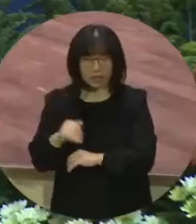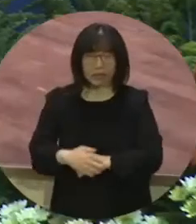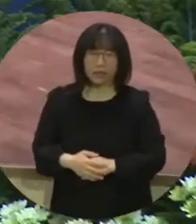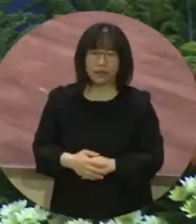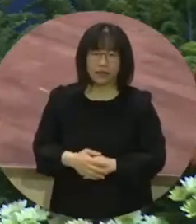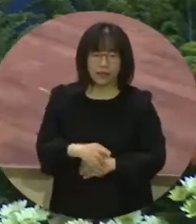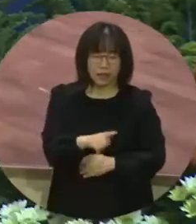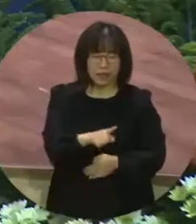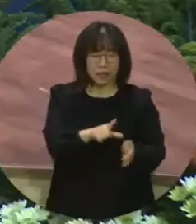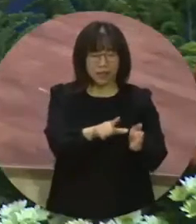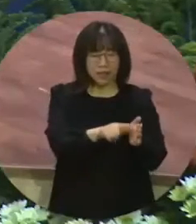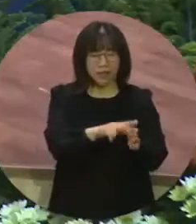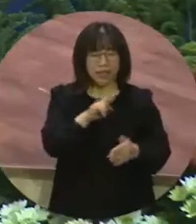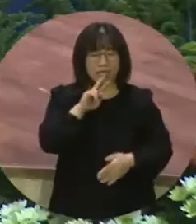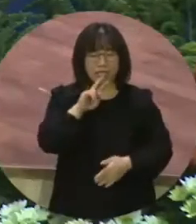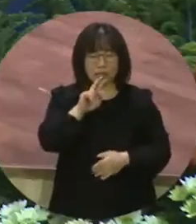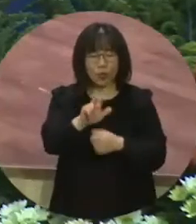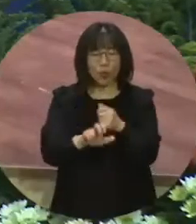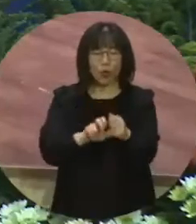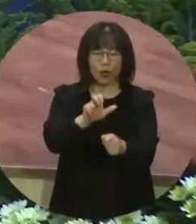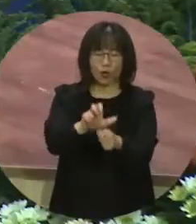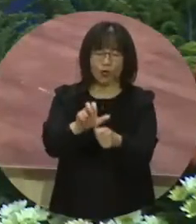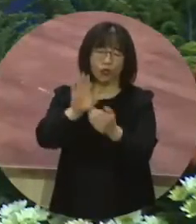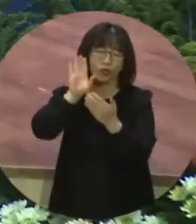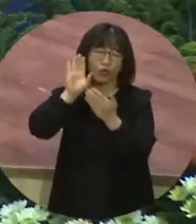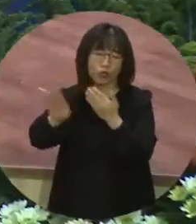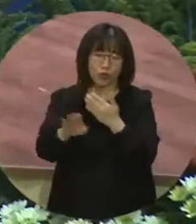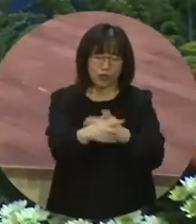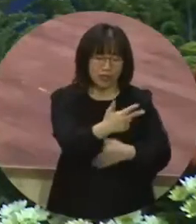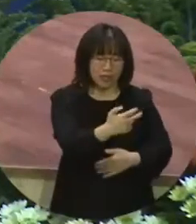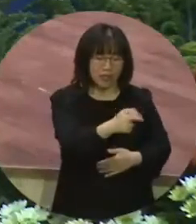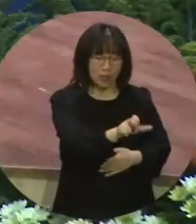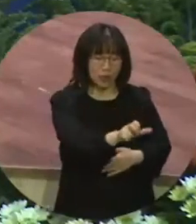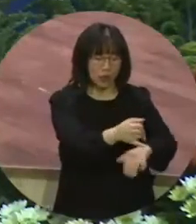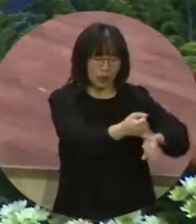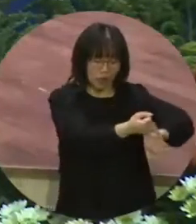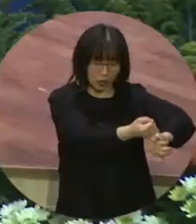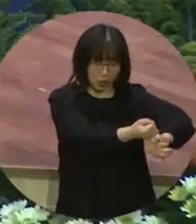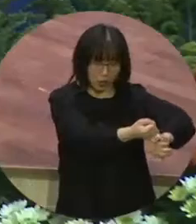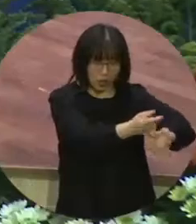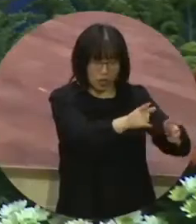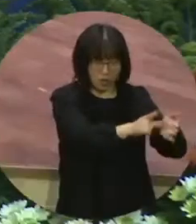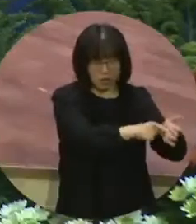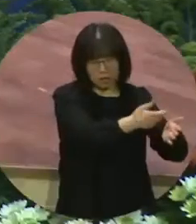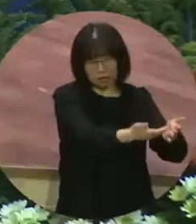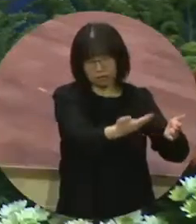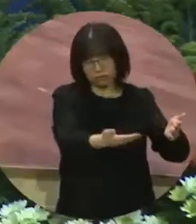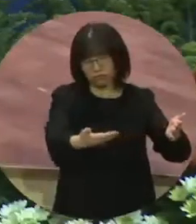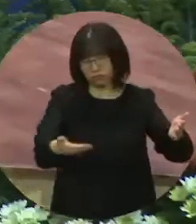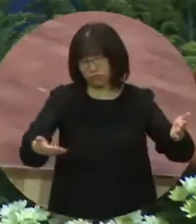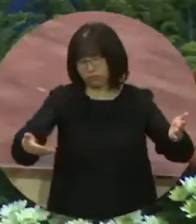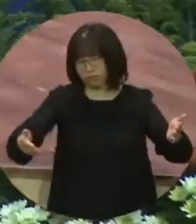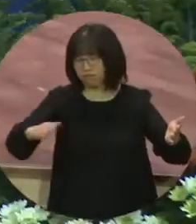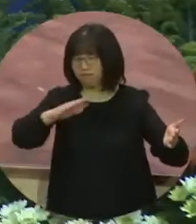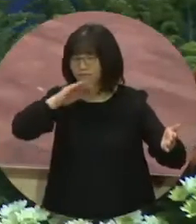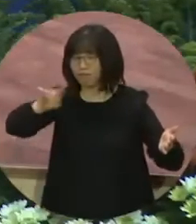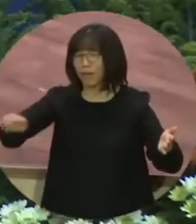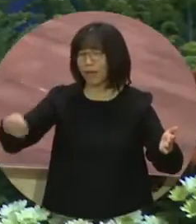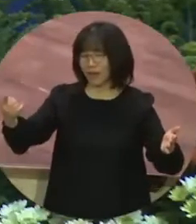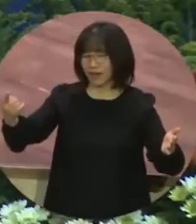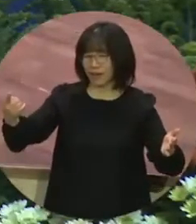본문은 그로부터 25년 흘렀어요. 75세 때 이 말씀하셨는데 25년을 100세 때 하나님